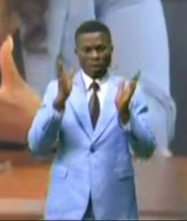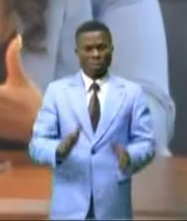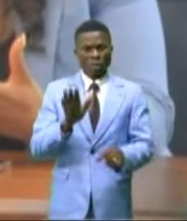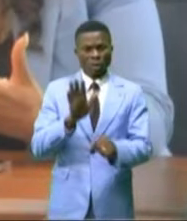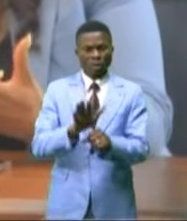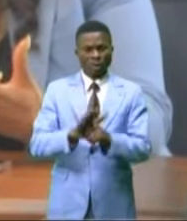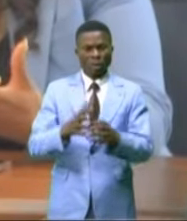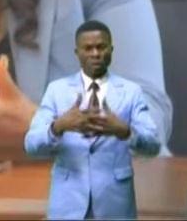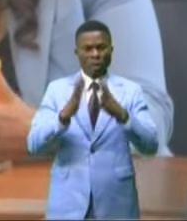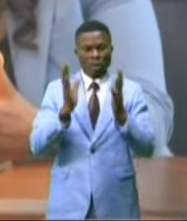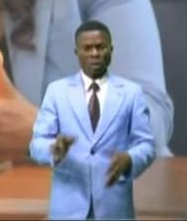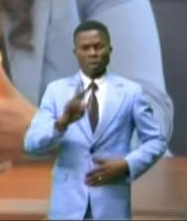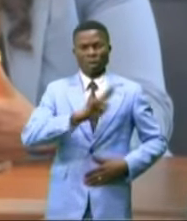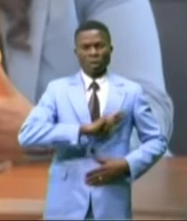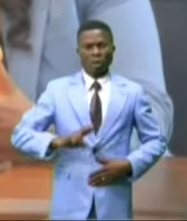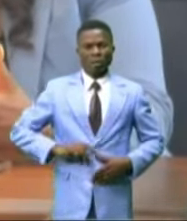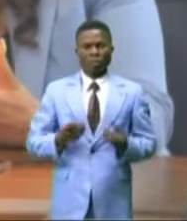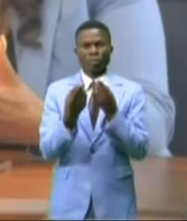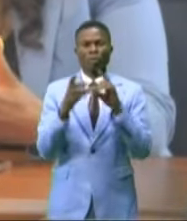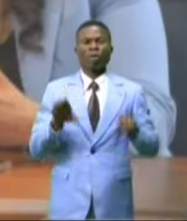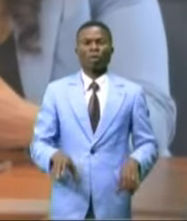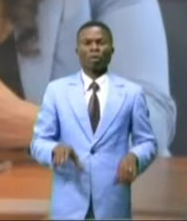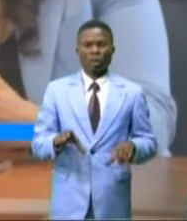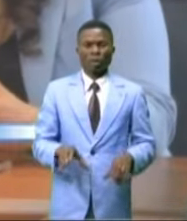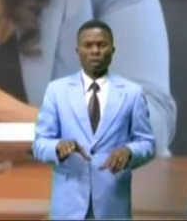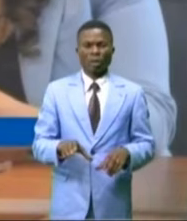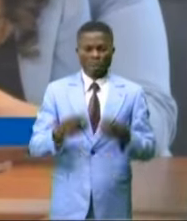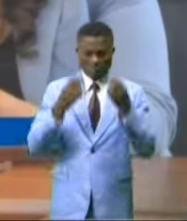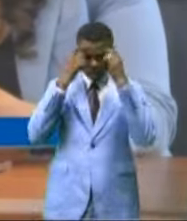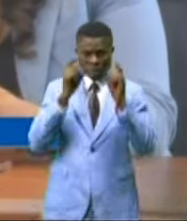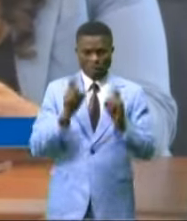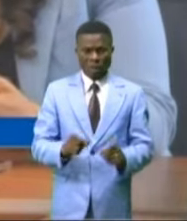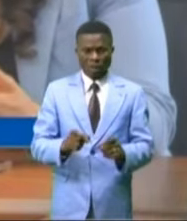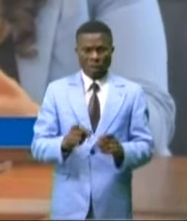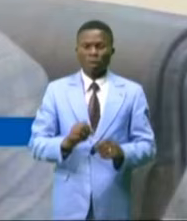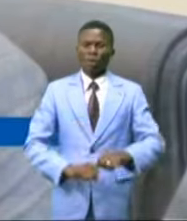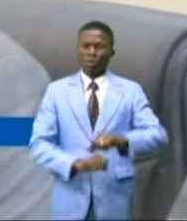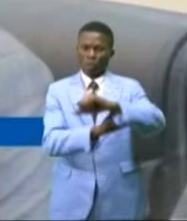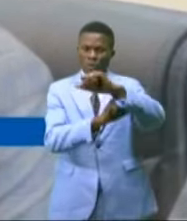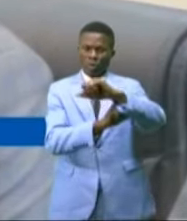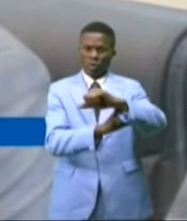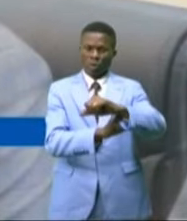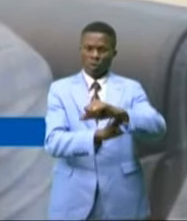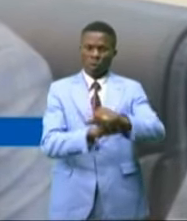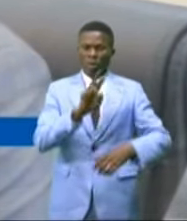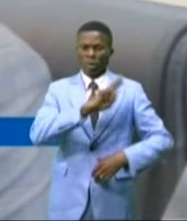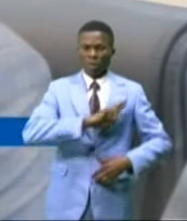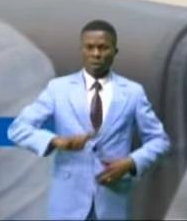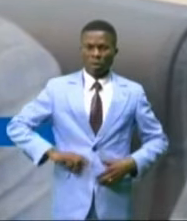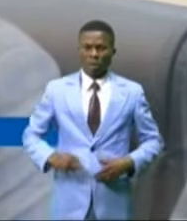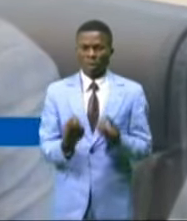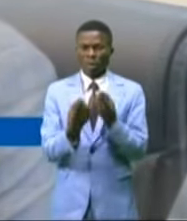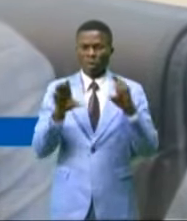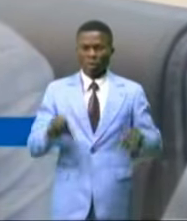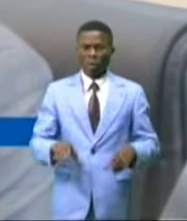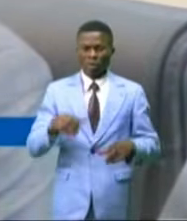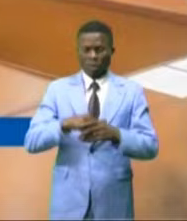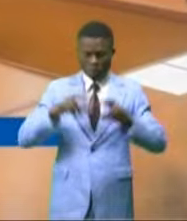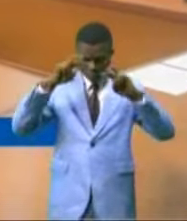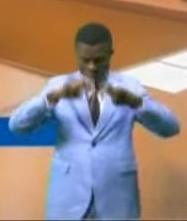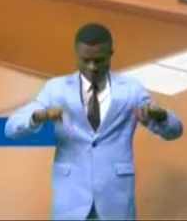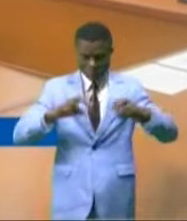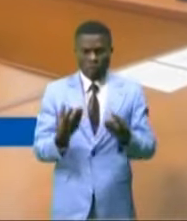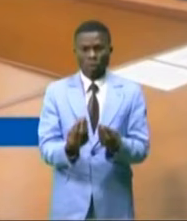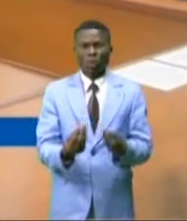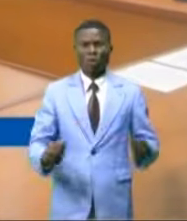partenaires de la République démocratique du Congo ont pris l'engagement d'accompagner la République dans la recherche de